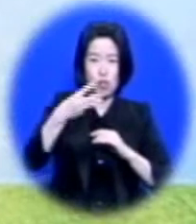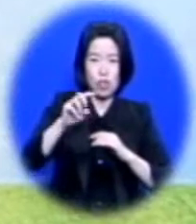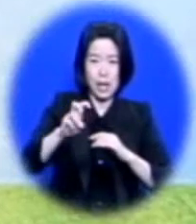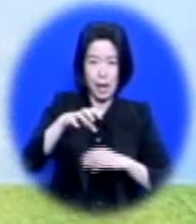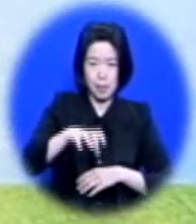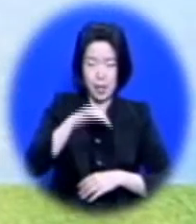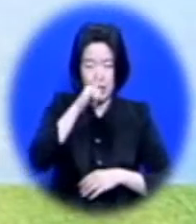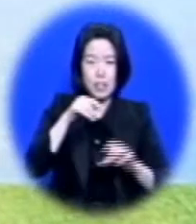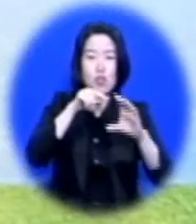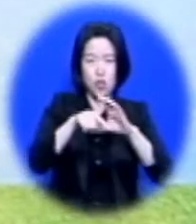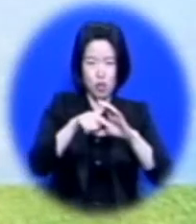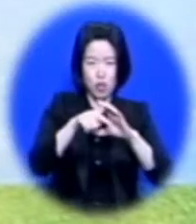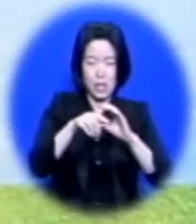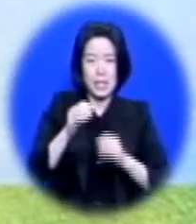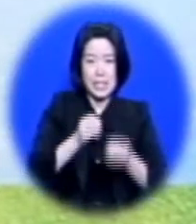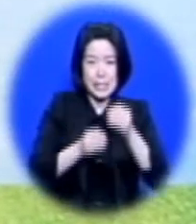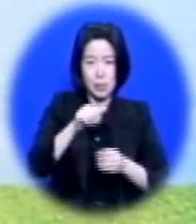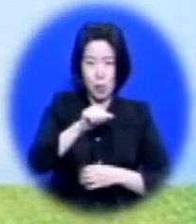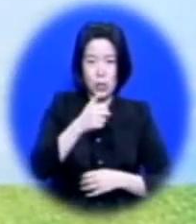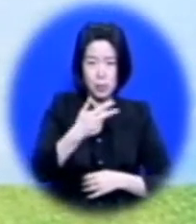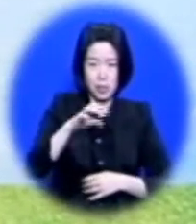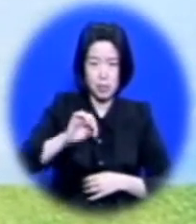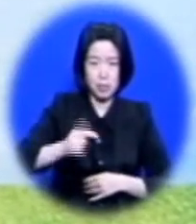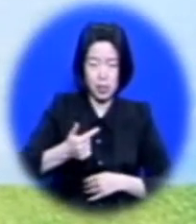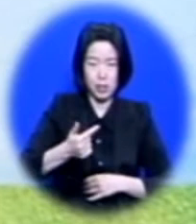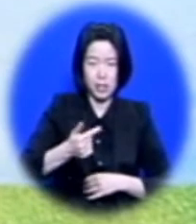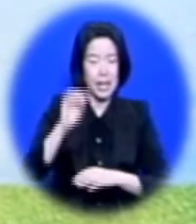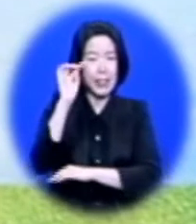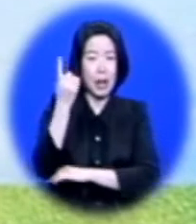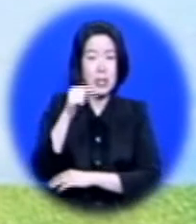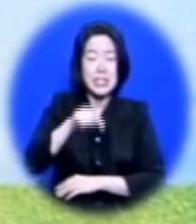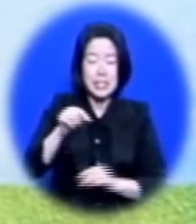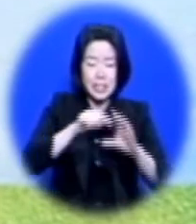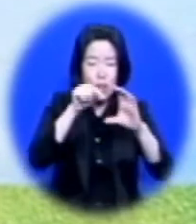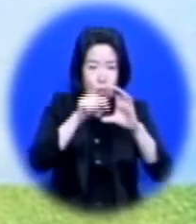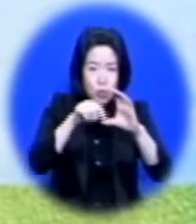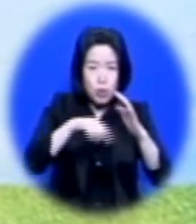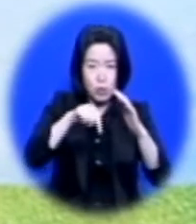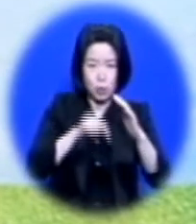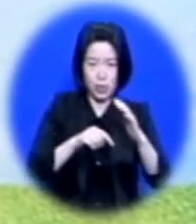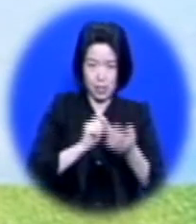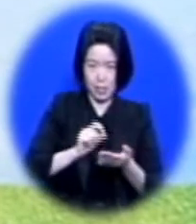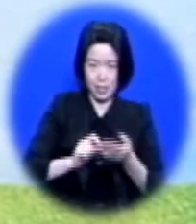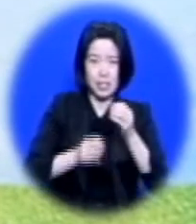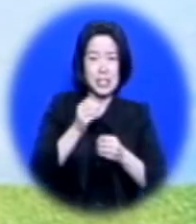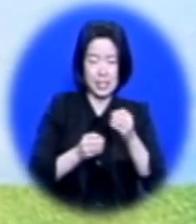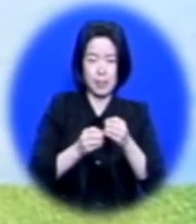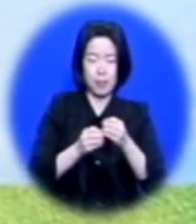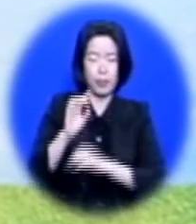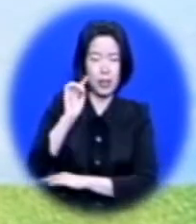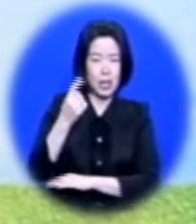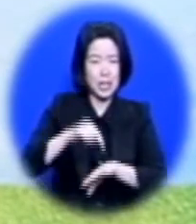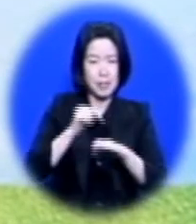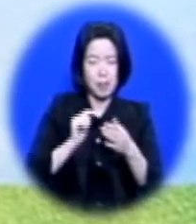시편 57편 은 다윗이 아둘람 굴에서 쓴 시 에요 다윗의 심정이 얼마나